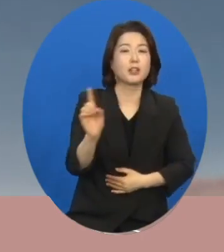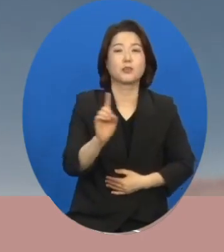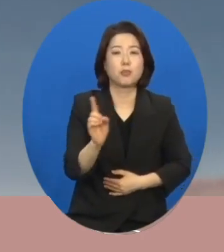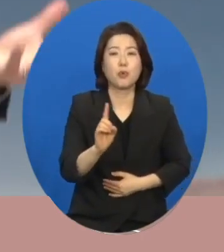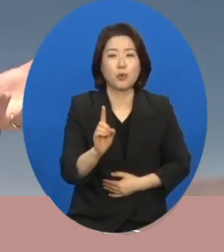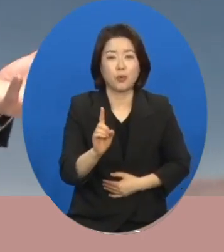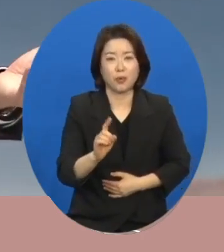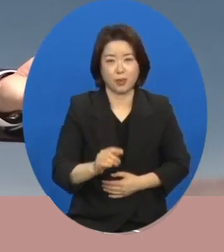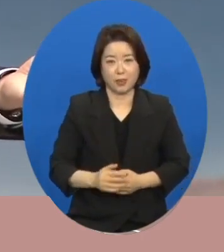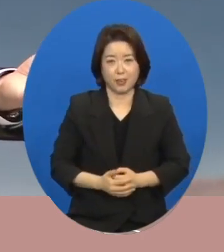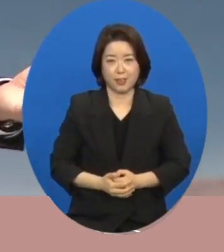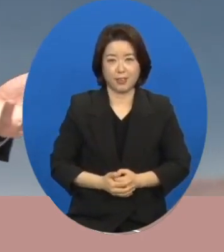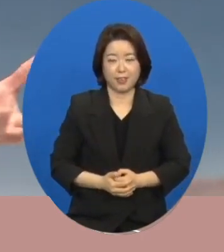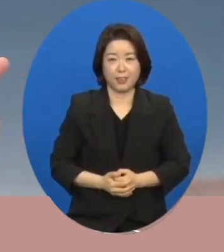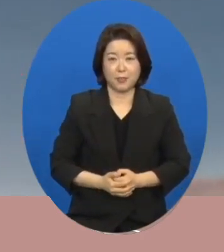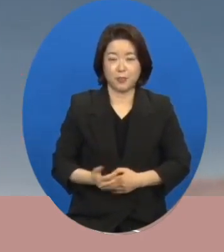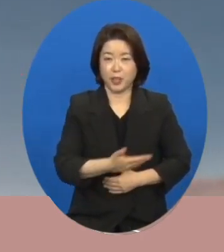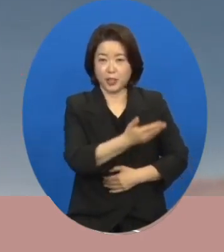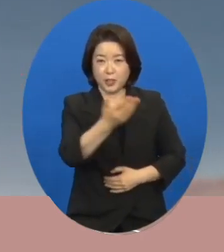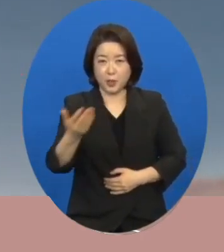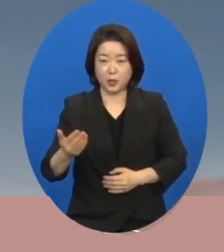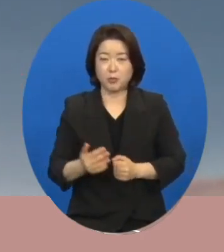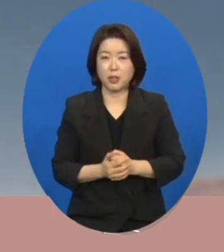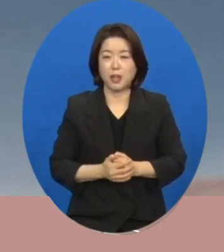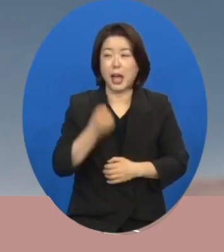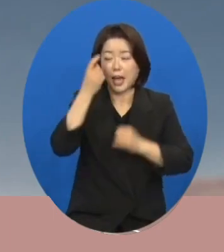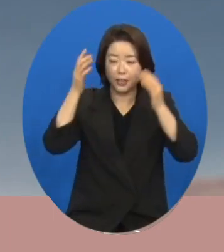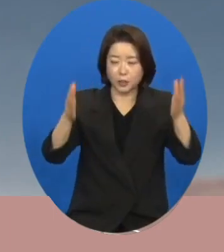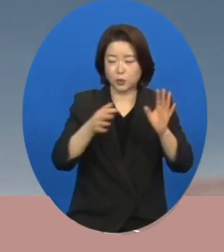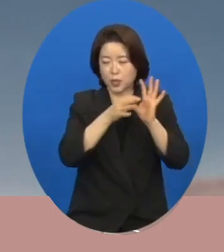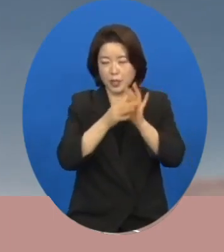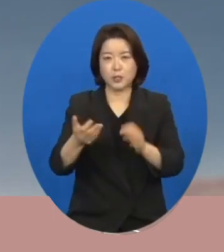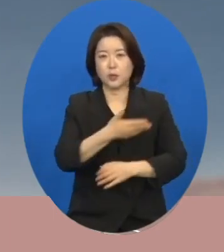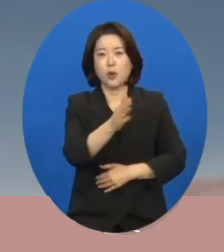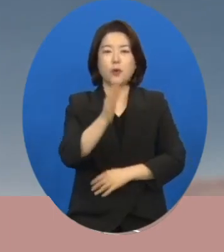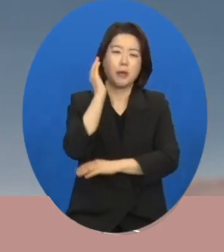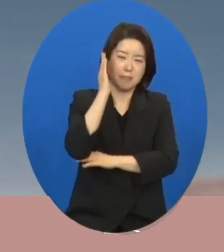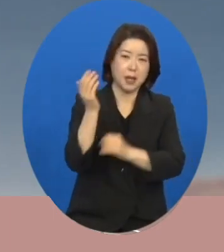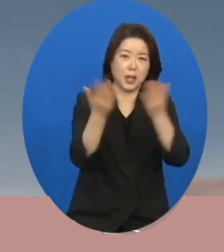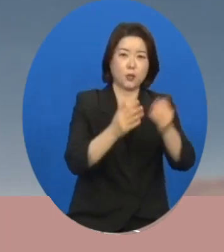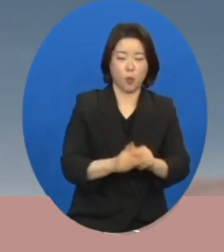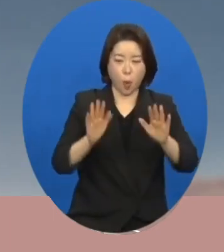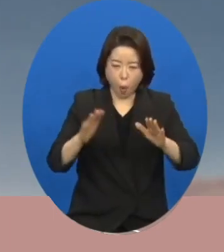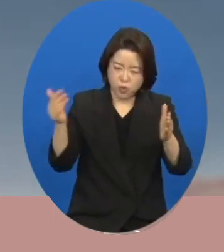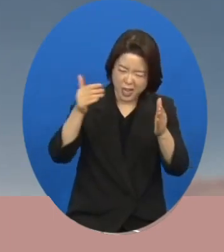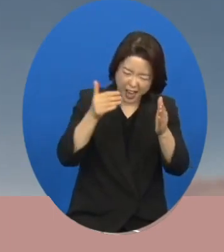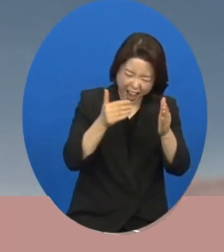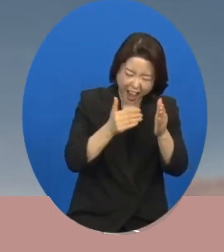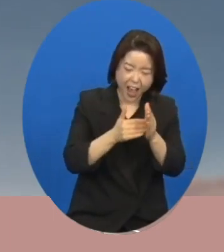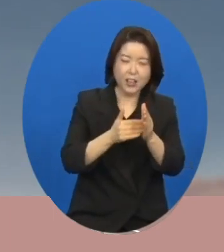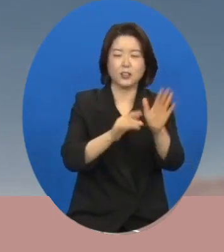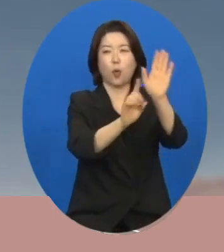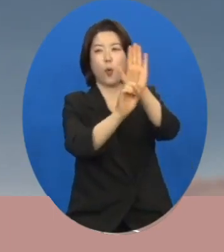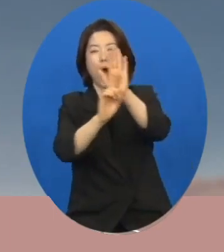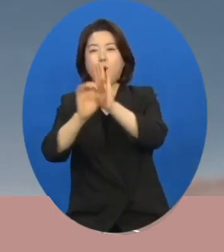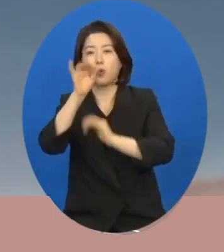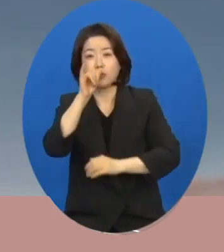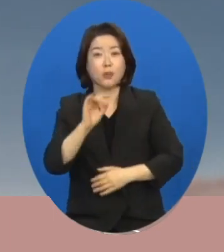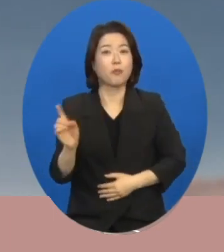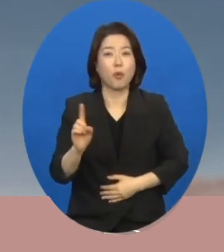교회에서 계속 여러분들에게 말씀한 것이 또 하나 있습니다 오늘까지도 말씀 안 갈 수 있습니다